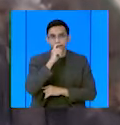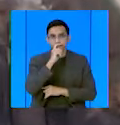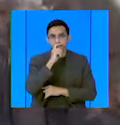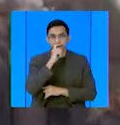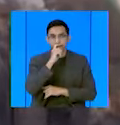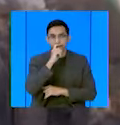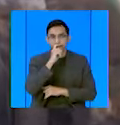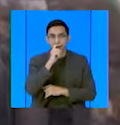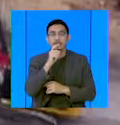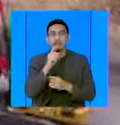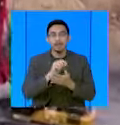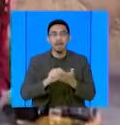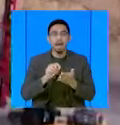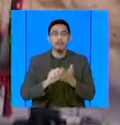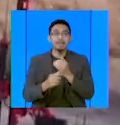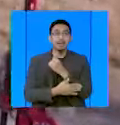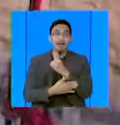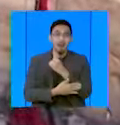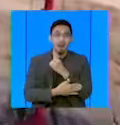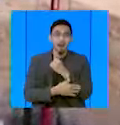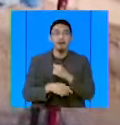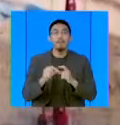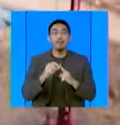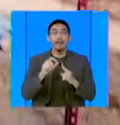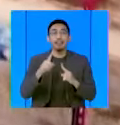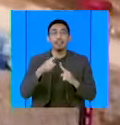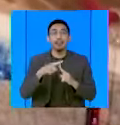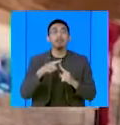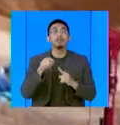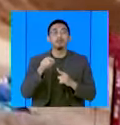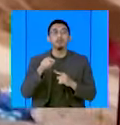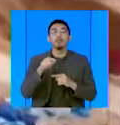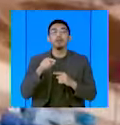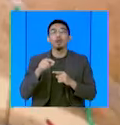Mensesnek bahwa tugas PLT ini sama seperti dengan tugas